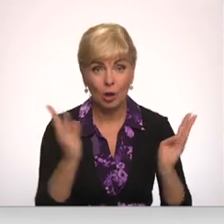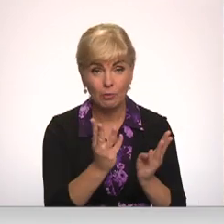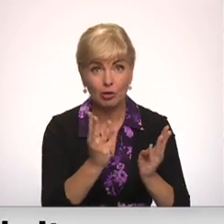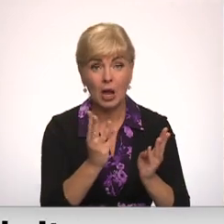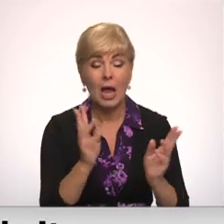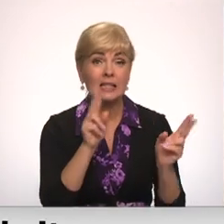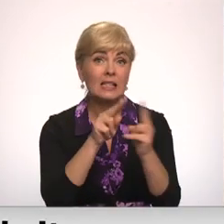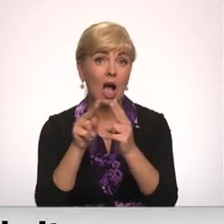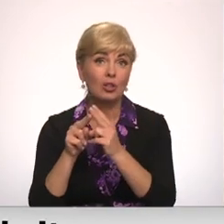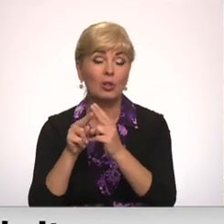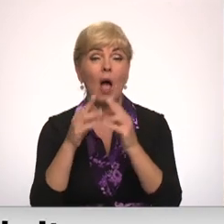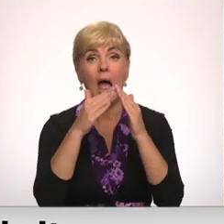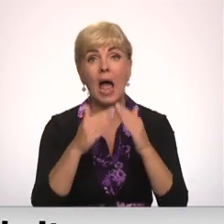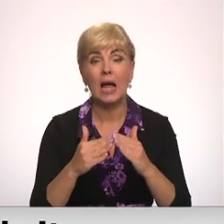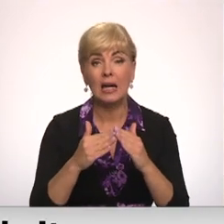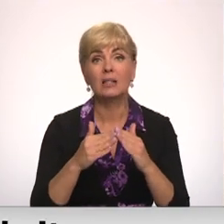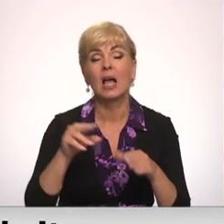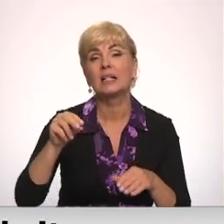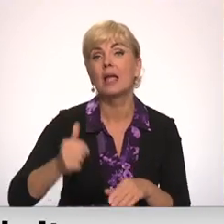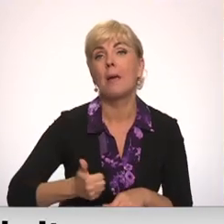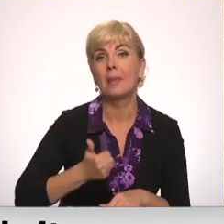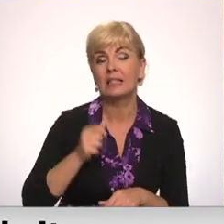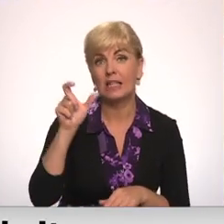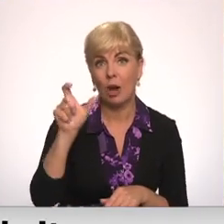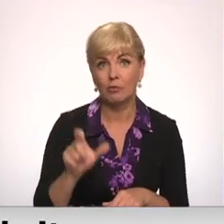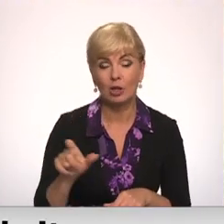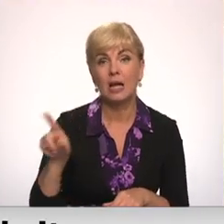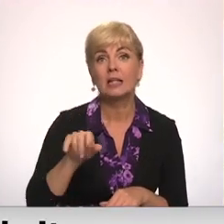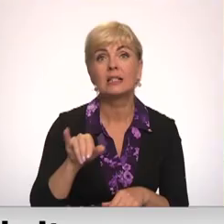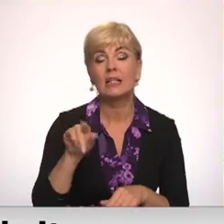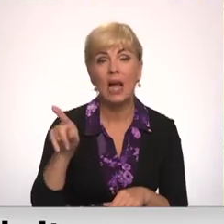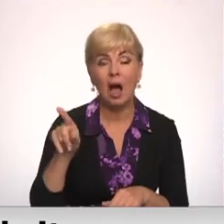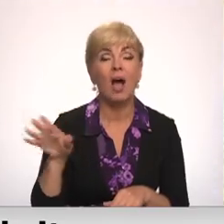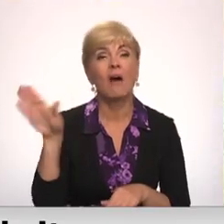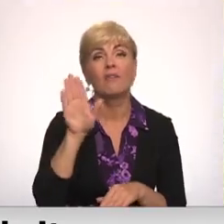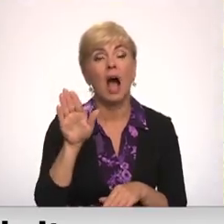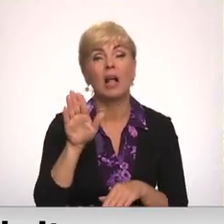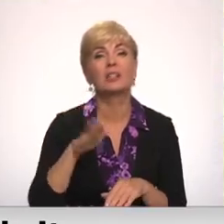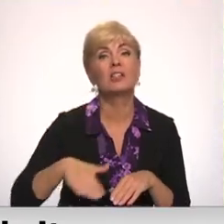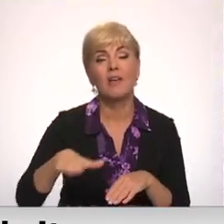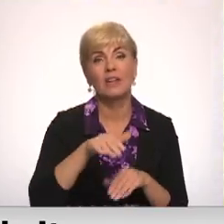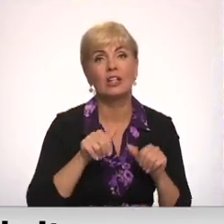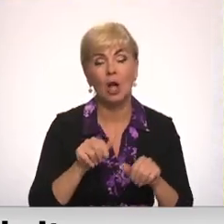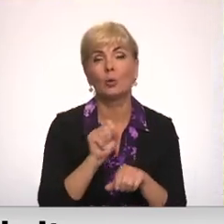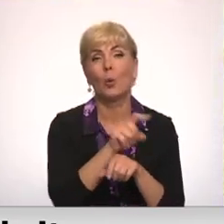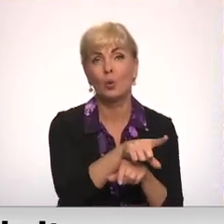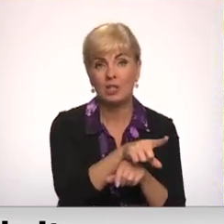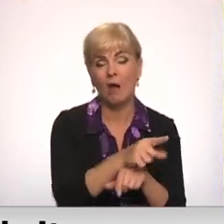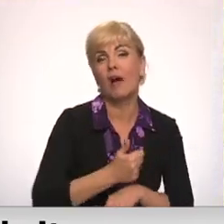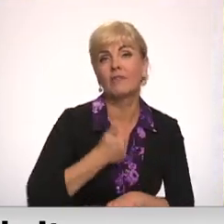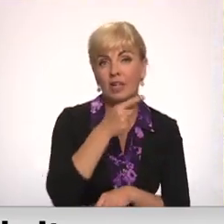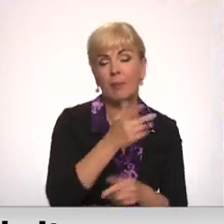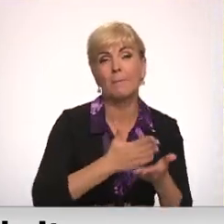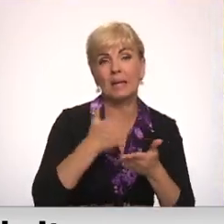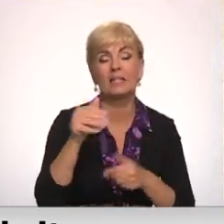Sazinājāmies ar ēkas un zemes īpašnieku Sija Saprobalt. Valsts vides dienests uzdeva pa pienākumu uzņēmumam